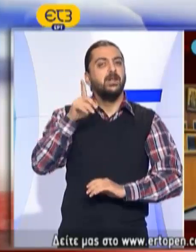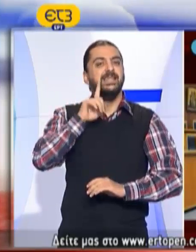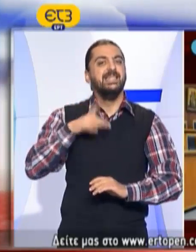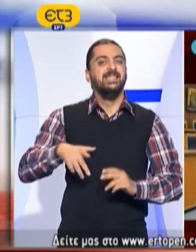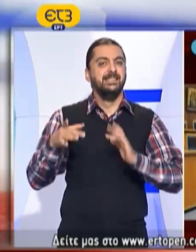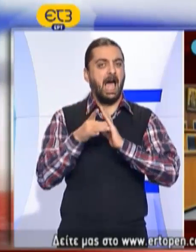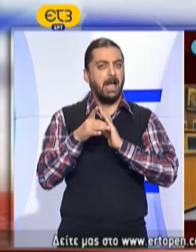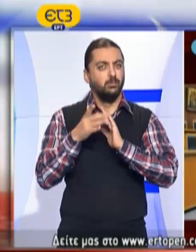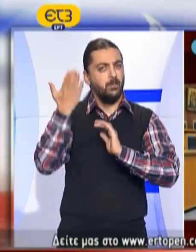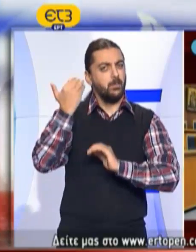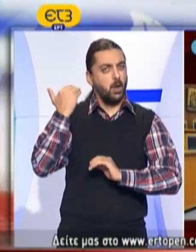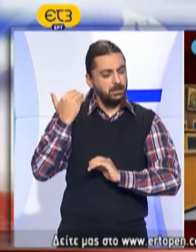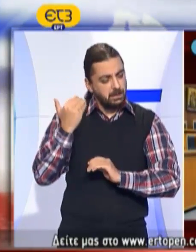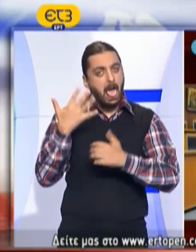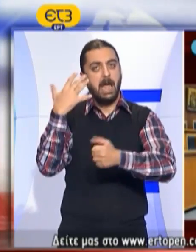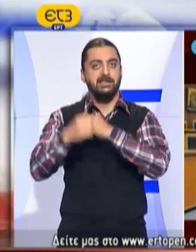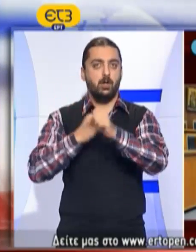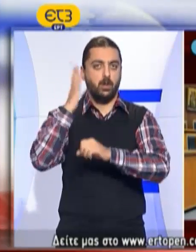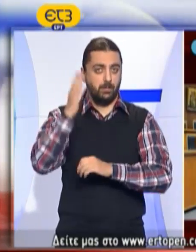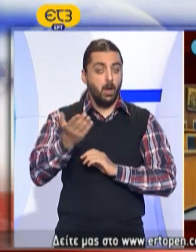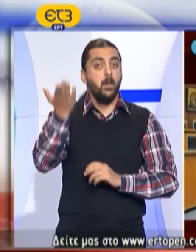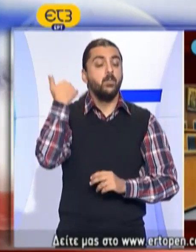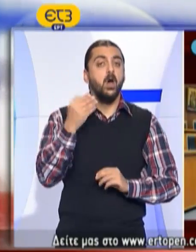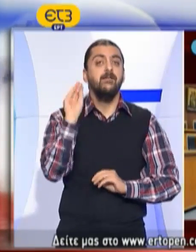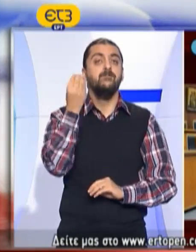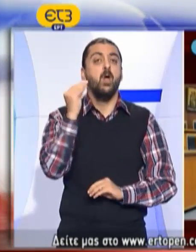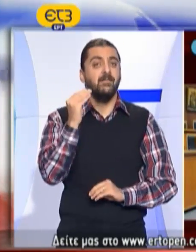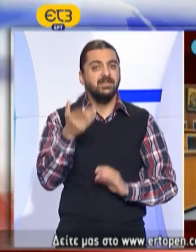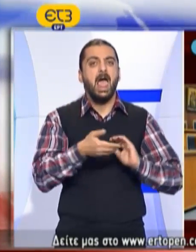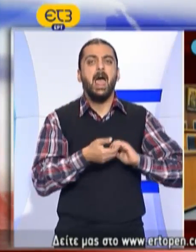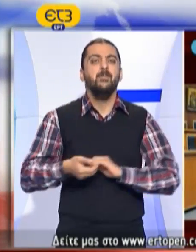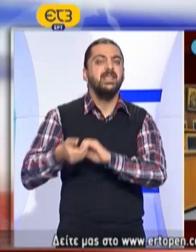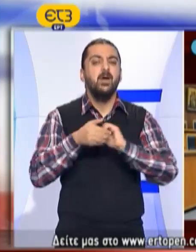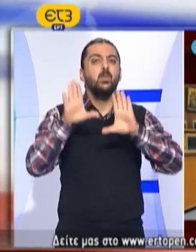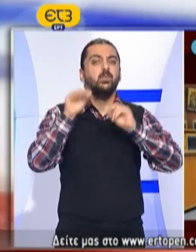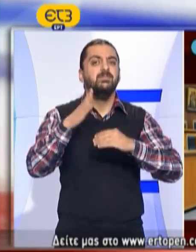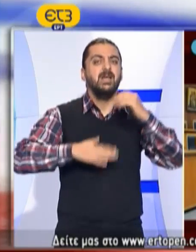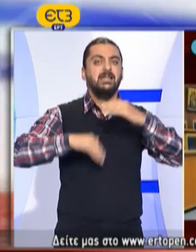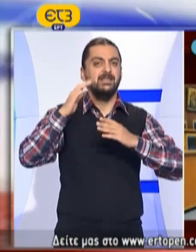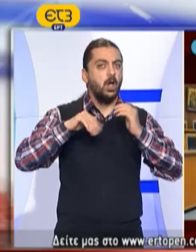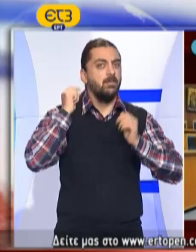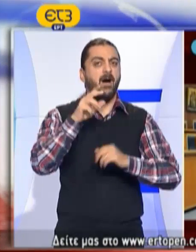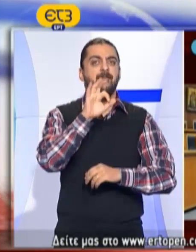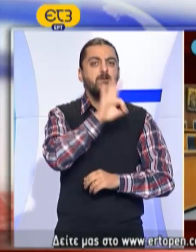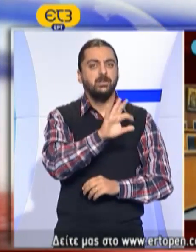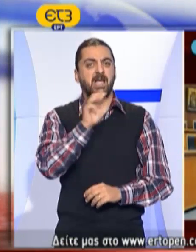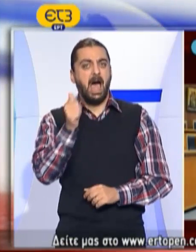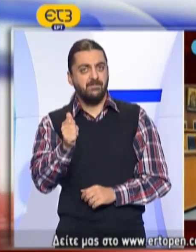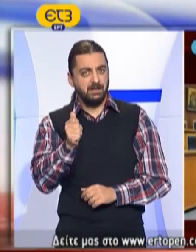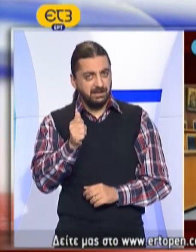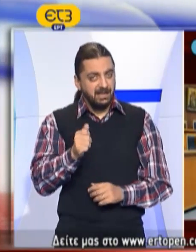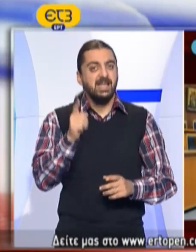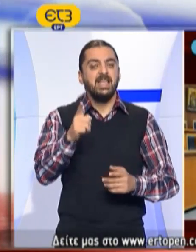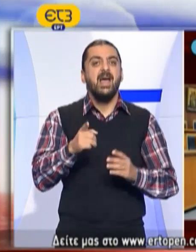Γκούντρουν Τσοχατζοπούλου, με 6 έτη, ο πρώην βουλευτής και επιχειρηματίας στο χώρο των κατασκευών Φώτης Αρβανίτης και ο ιδιοκτήτης του